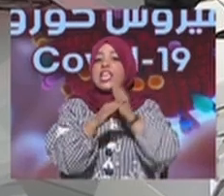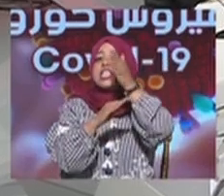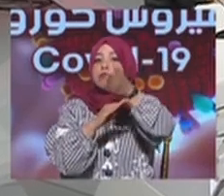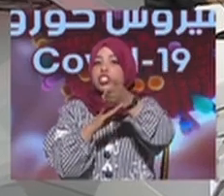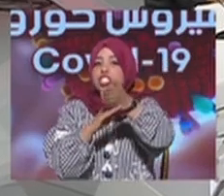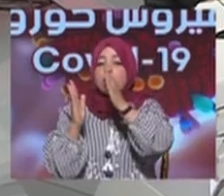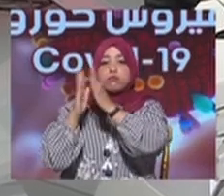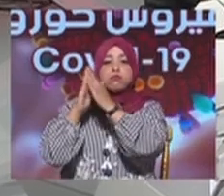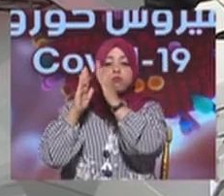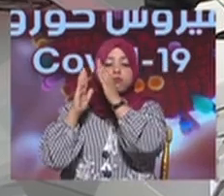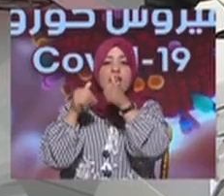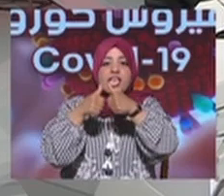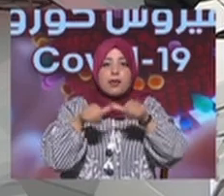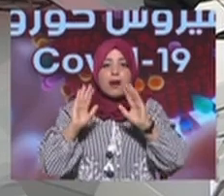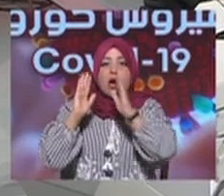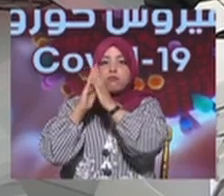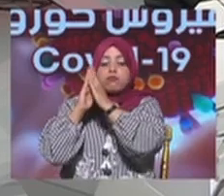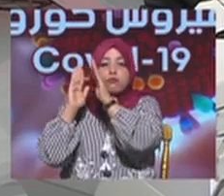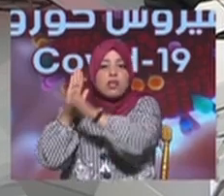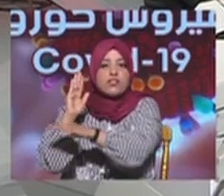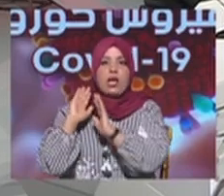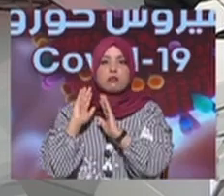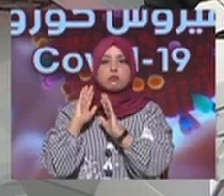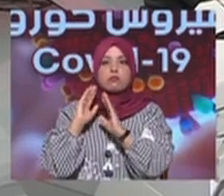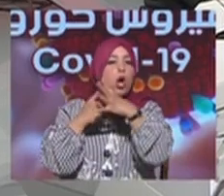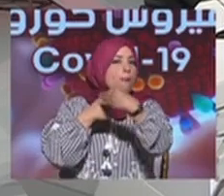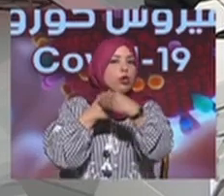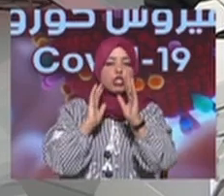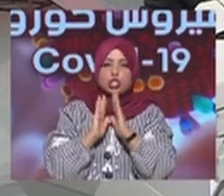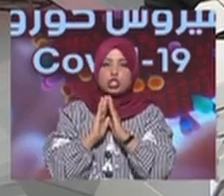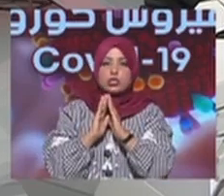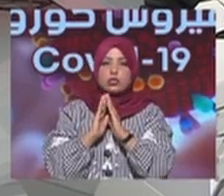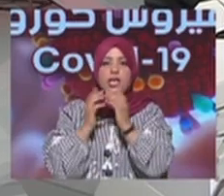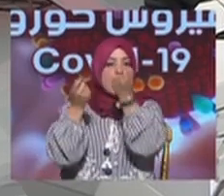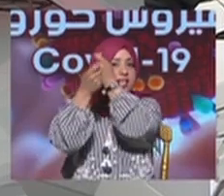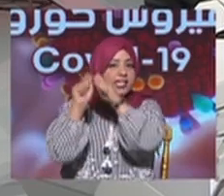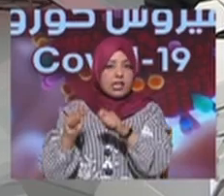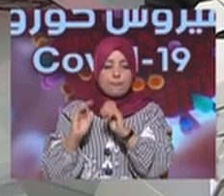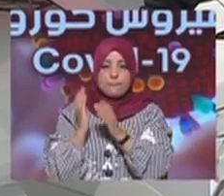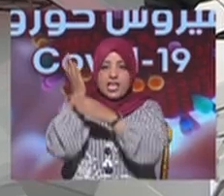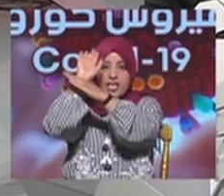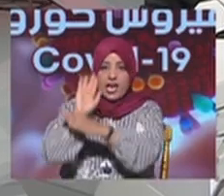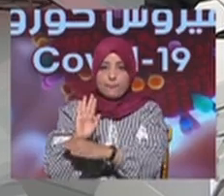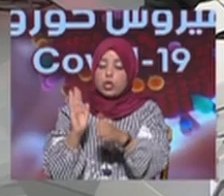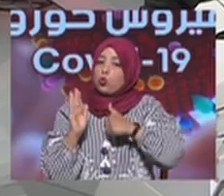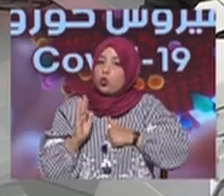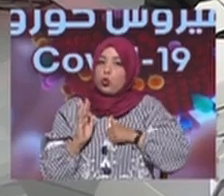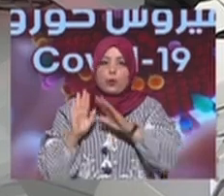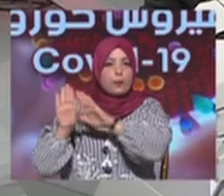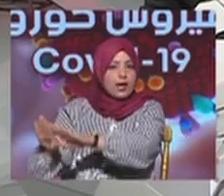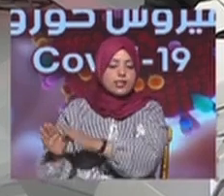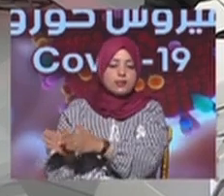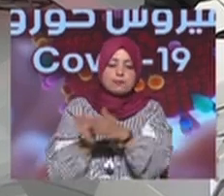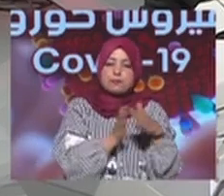نتاعو ويكمل ما يخرجش ويقعد. التحاليل الاخرى تاع السريعه اللي سماوها العباد سريعه خاطر هي سريعه